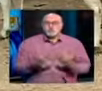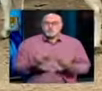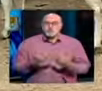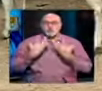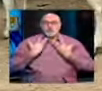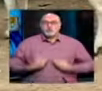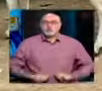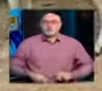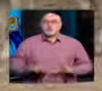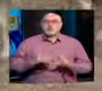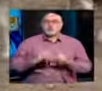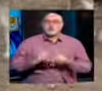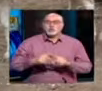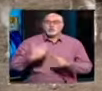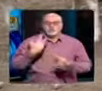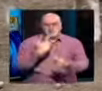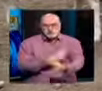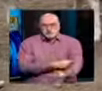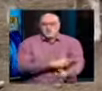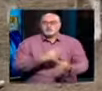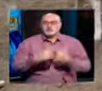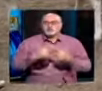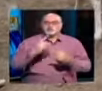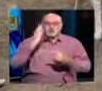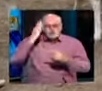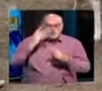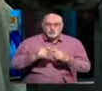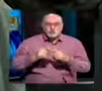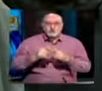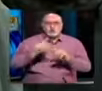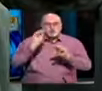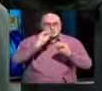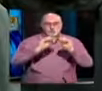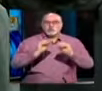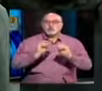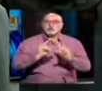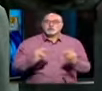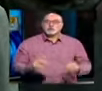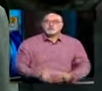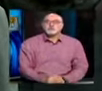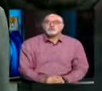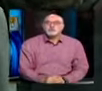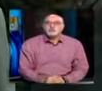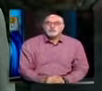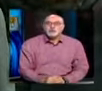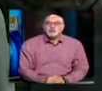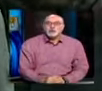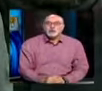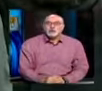افتتاح السوق الأسبوعي لولاية تيارت بلدية حمادية، الأجواء راها كما يقول لك إنسان مليحة.